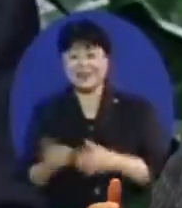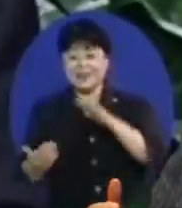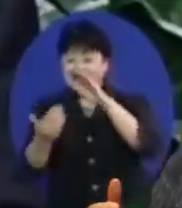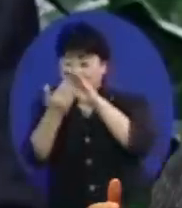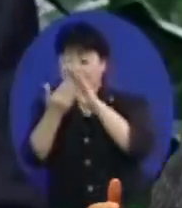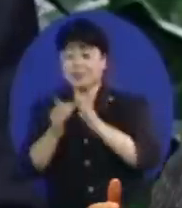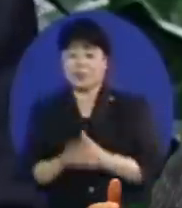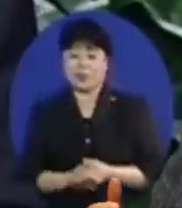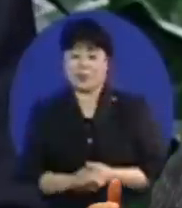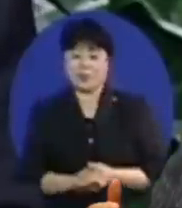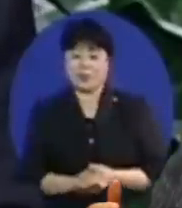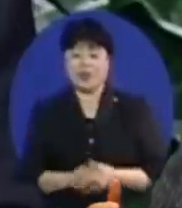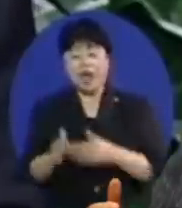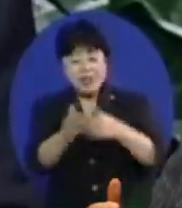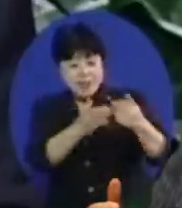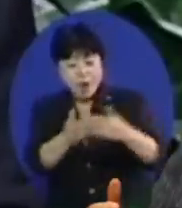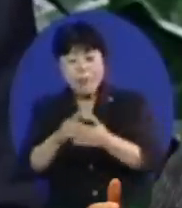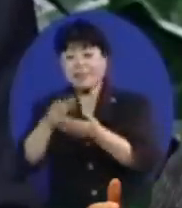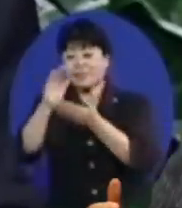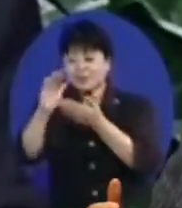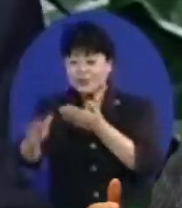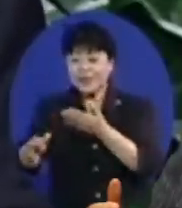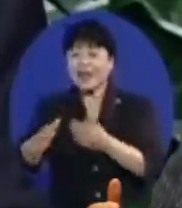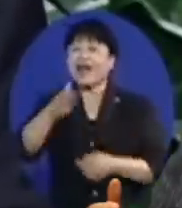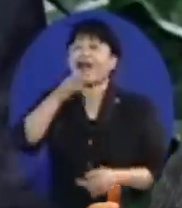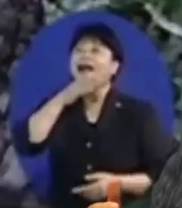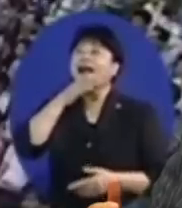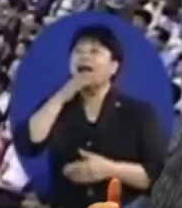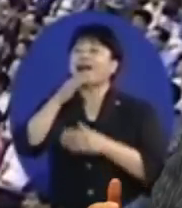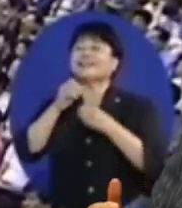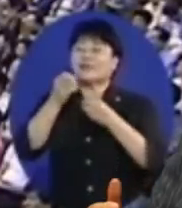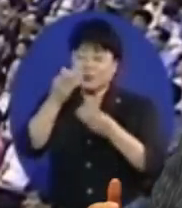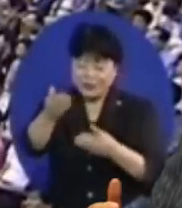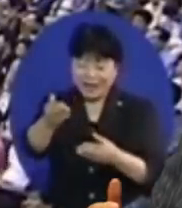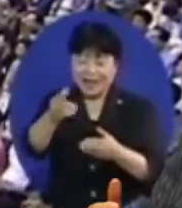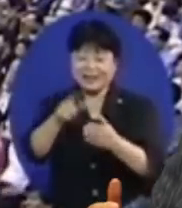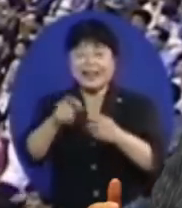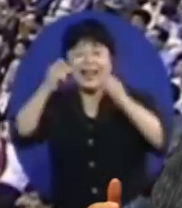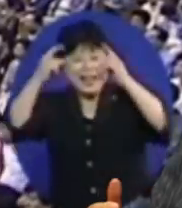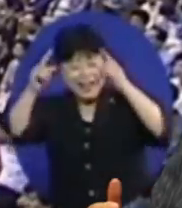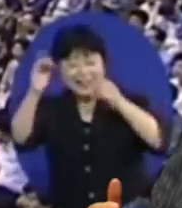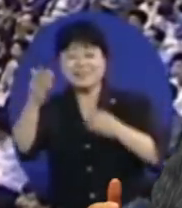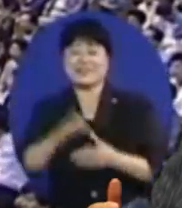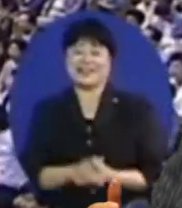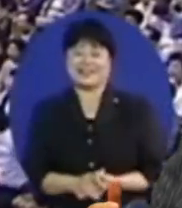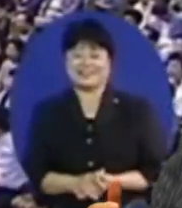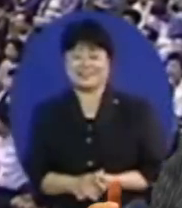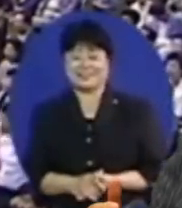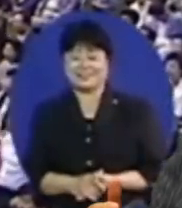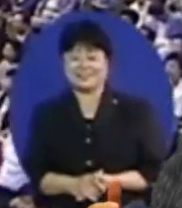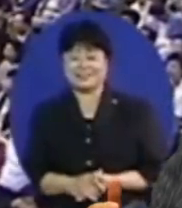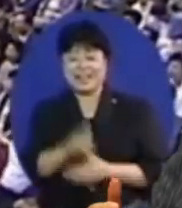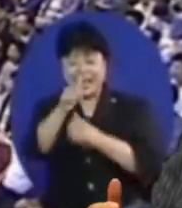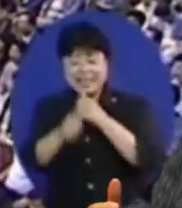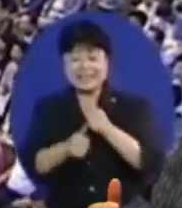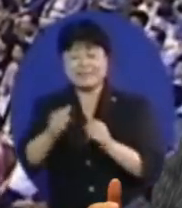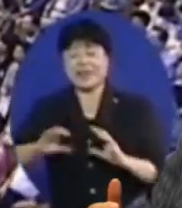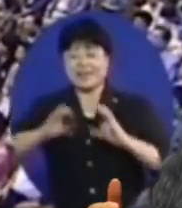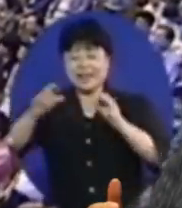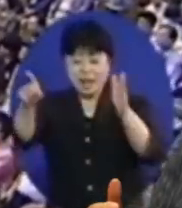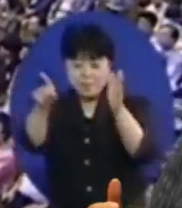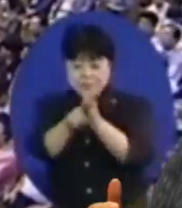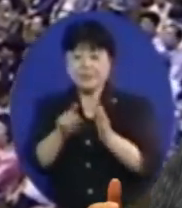이루어지고 그것을 체험하고 난 다음에야 아 하나님이 응답하셨구나 그때야 깨닫게 되는 것입니다. 하나님의 나라는